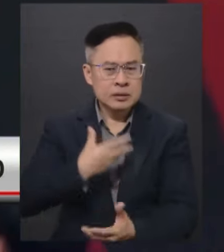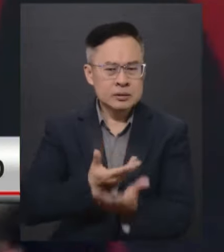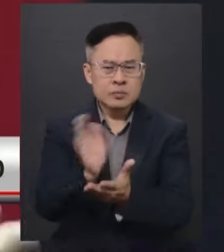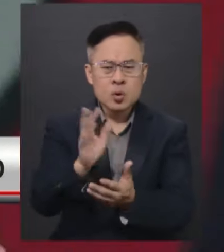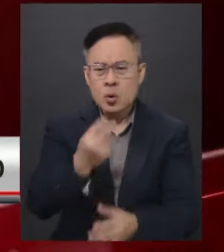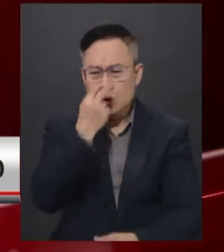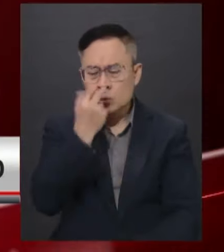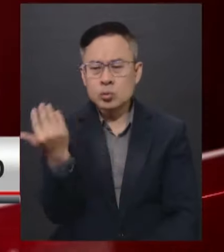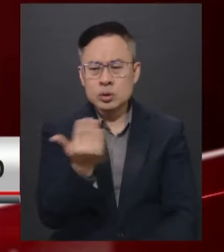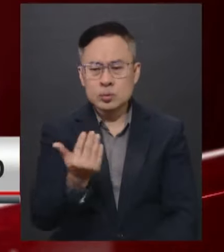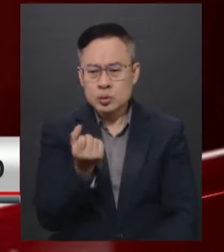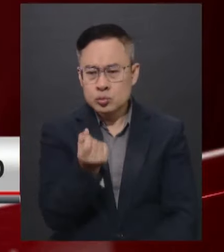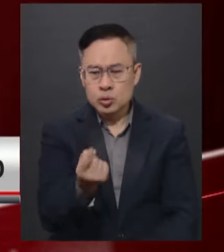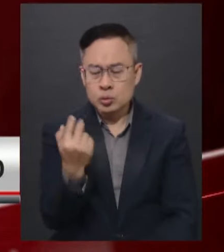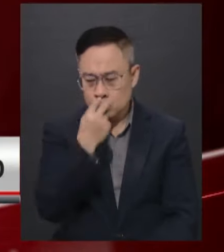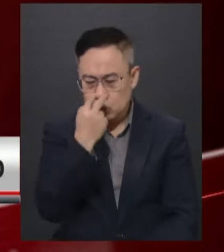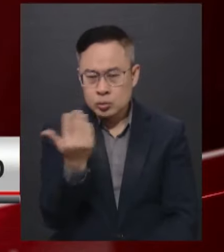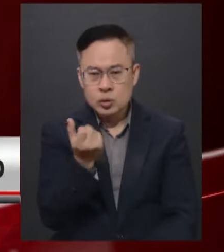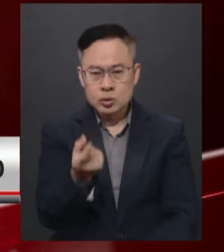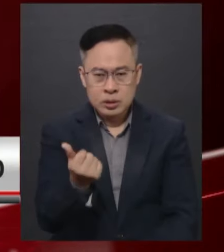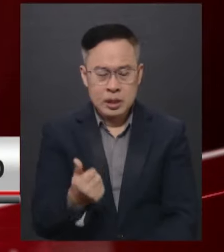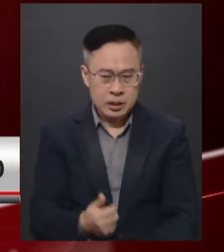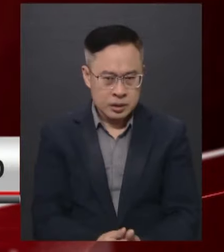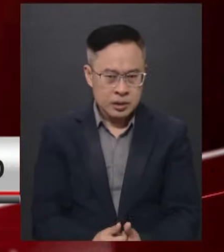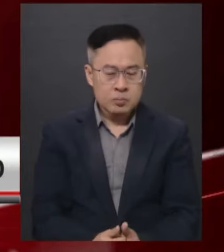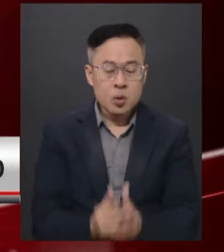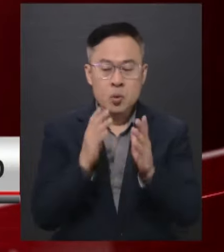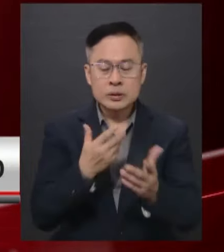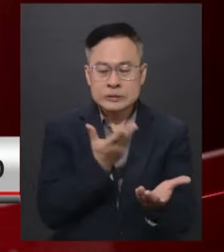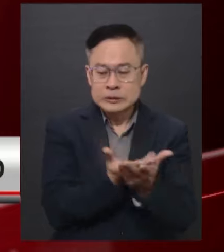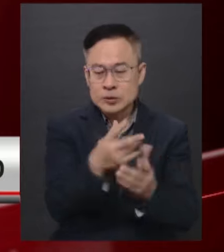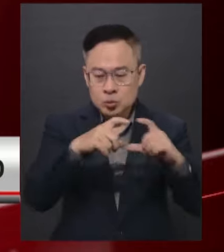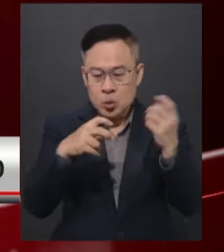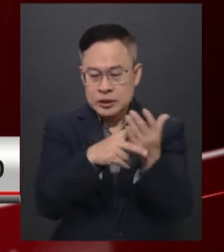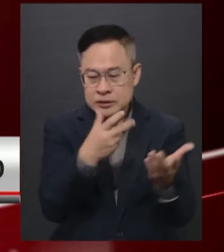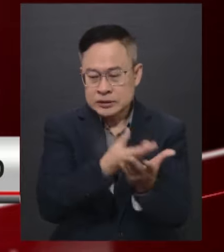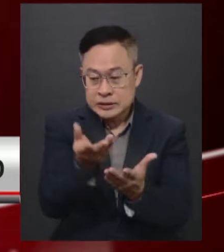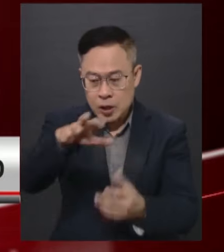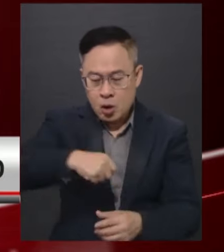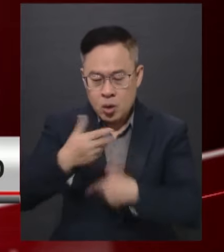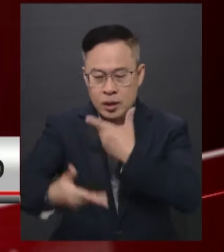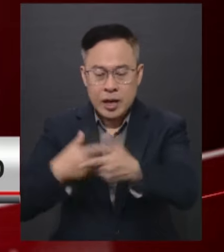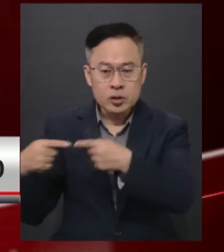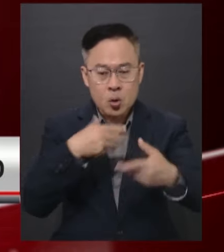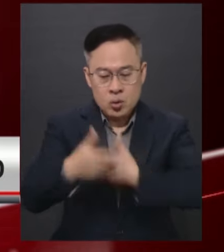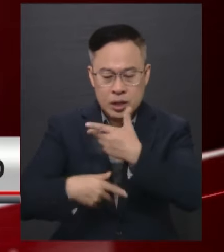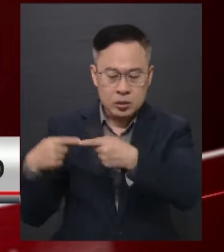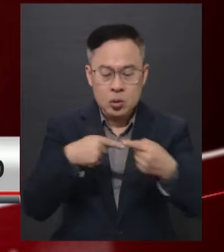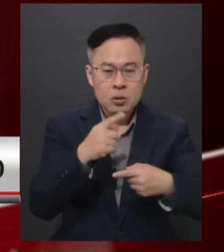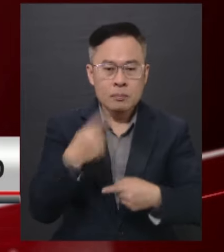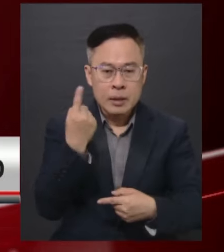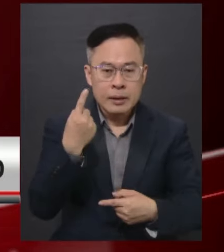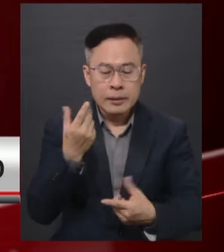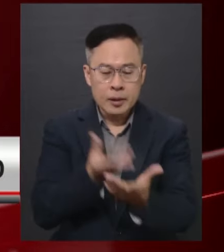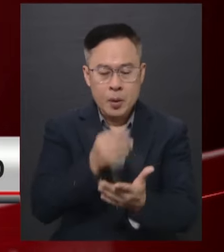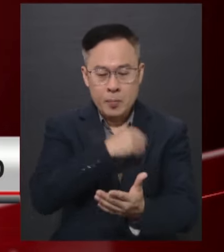ไม่ต้องไปซื้อก็ได้นะฮะถ้าแพงเกินไปแล้วถ้าไปซื้อเนี่ยก็เหมือนเป็นการส่งเสริมคนที่ซื้อซื้อตั๋วผีไปขายต่อถูกต้องค่ะแล้วก็คือมัน